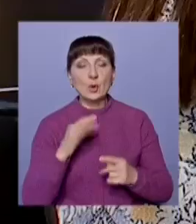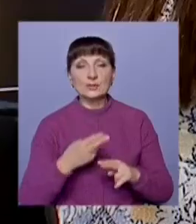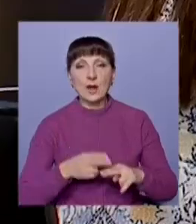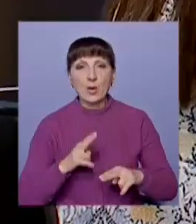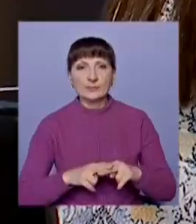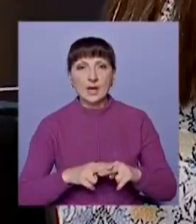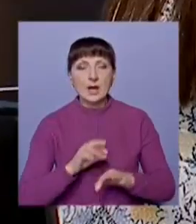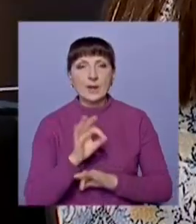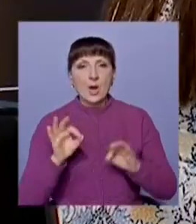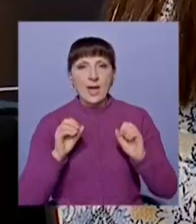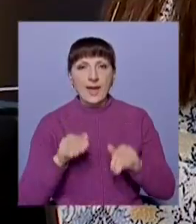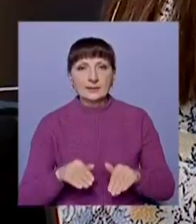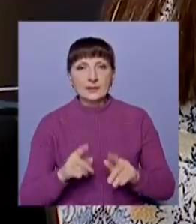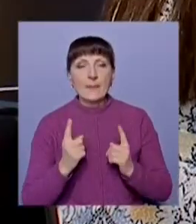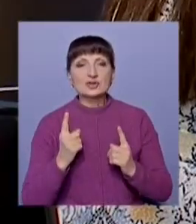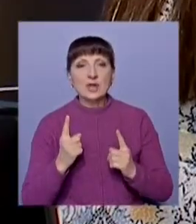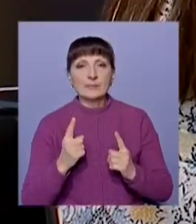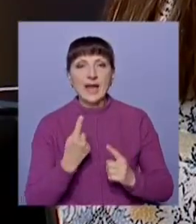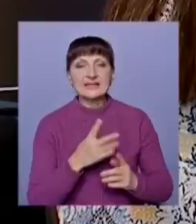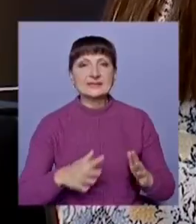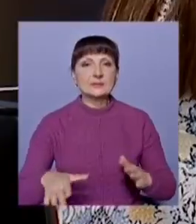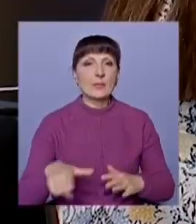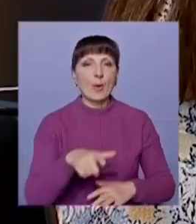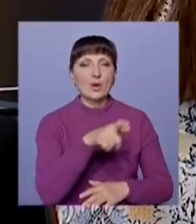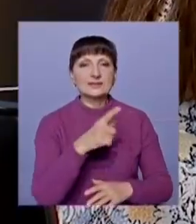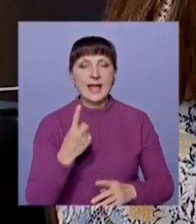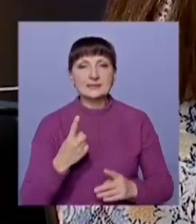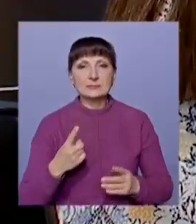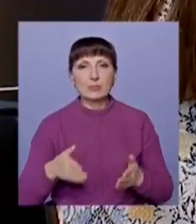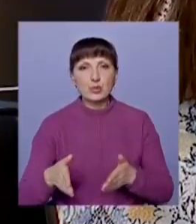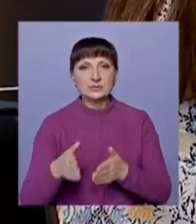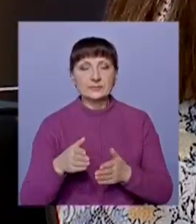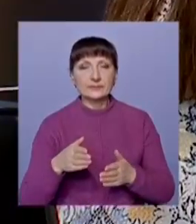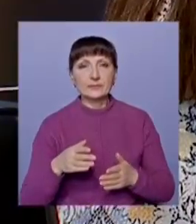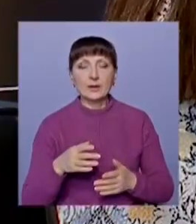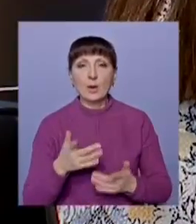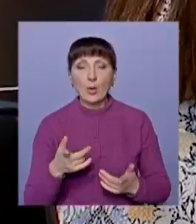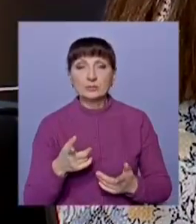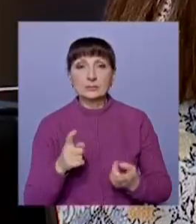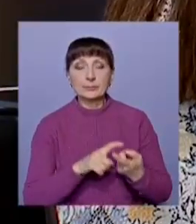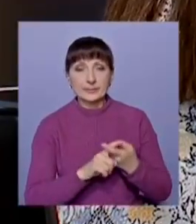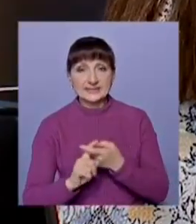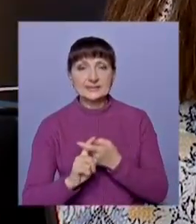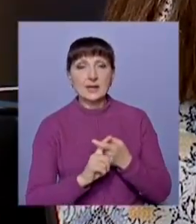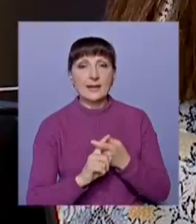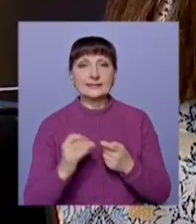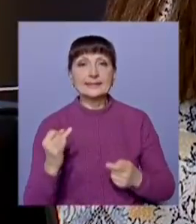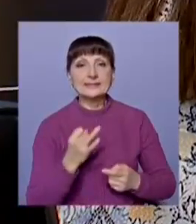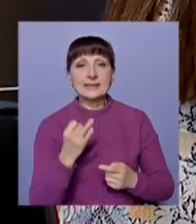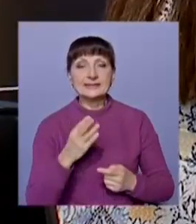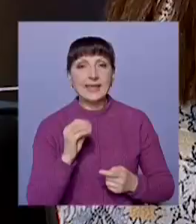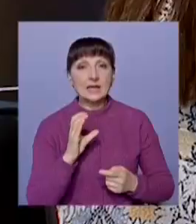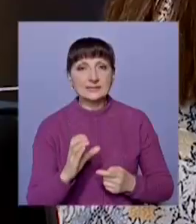о таком проекте масштабном, как «Один пояс, один путь», он никаким образом не перекликается, не пересекает интересы, да,